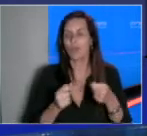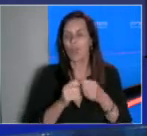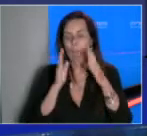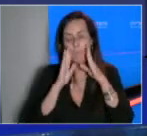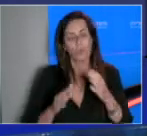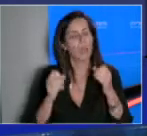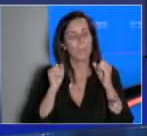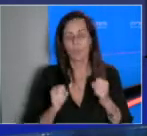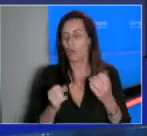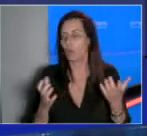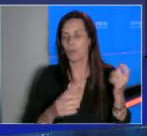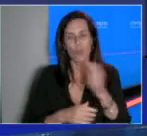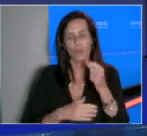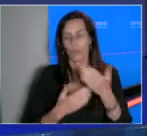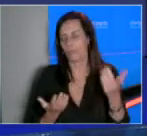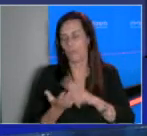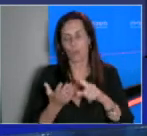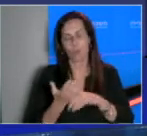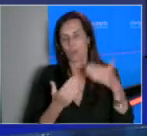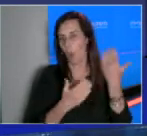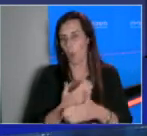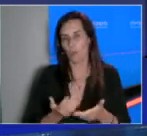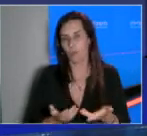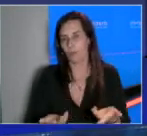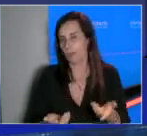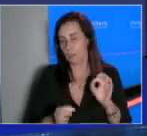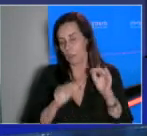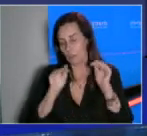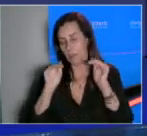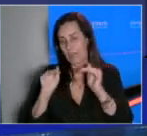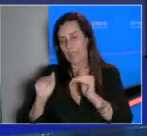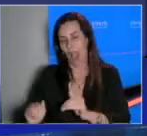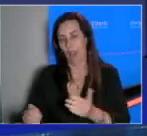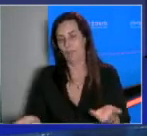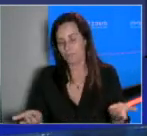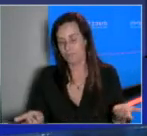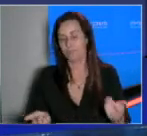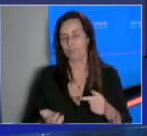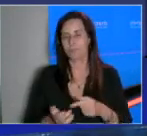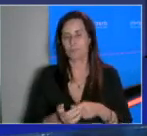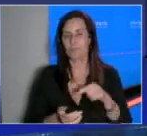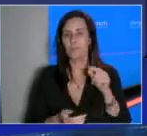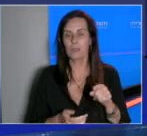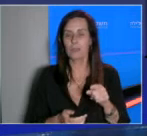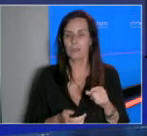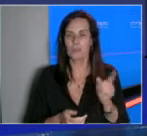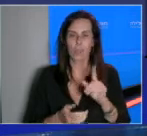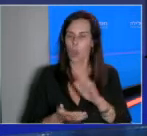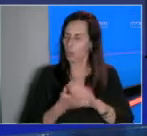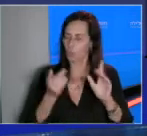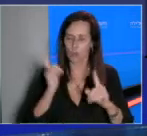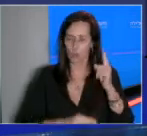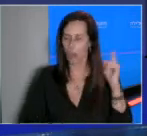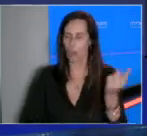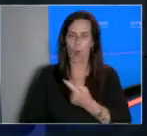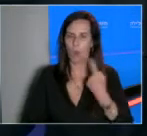האמון והביטחון בשבועות ובחודשים האחרונים במגמת ירידה רבתית, כן, זה, זה, זה, זה, זה בכלל לא פשוט מה שעובר